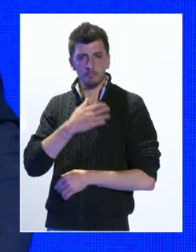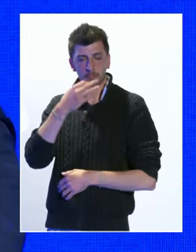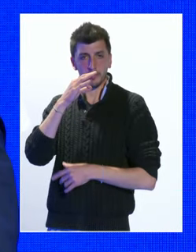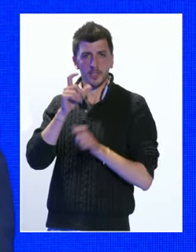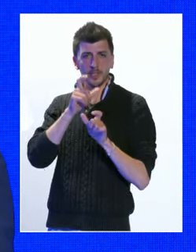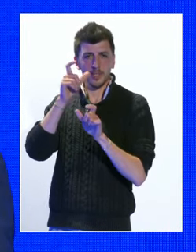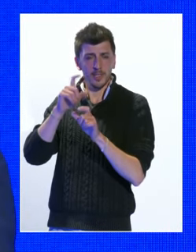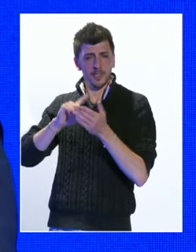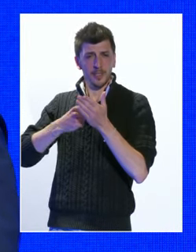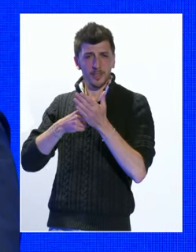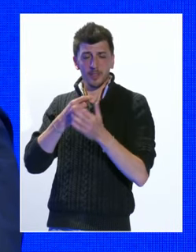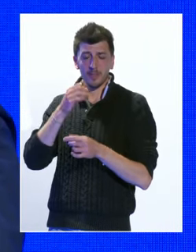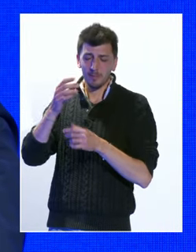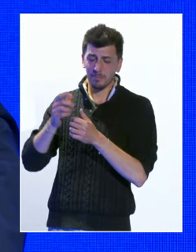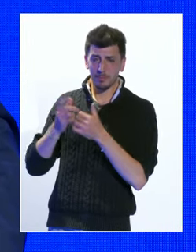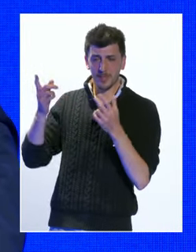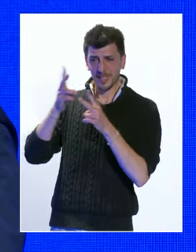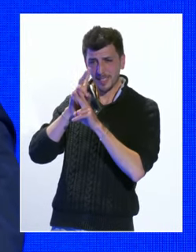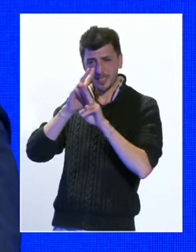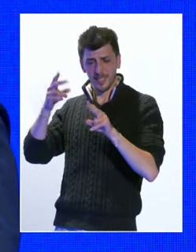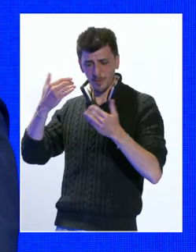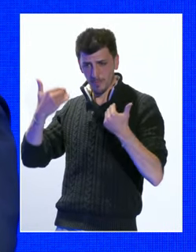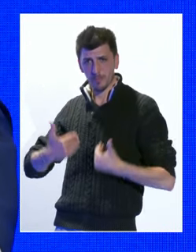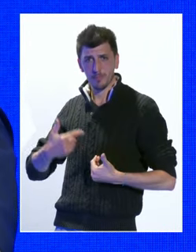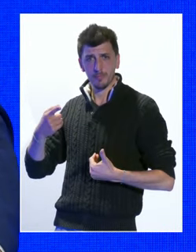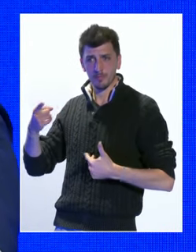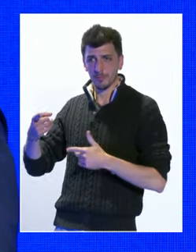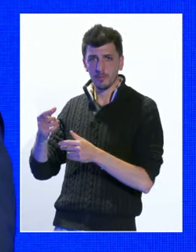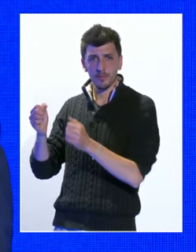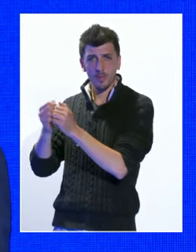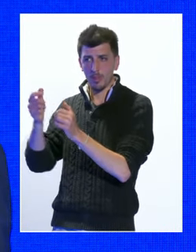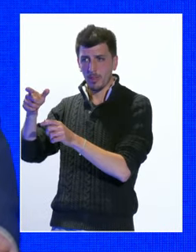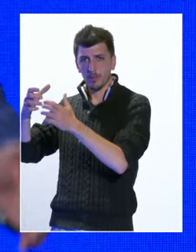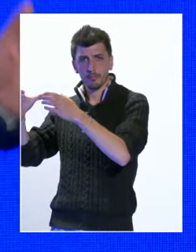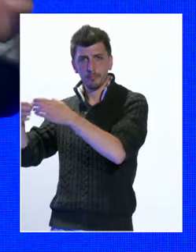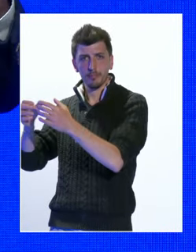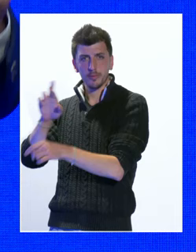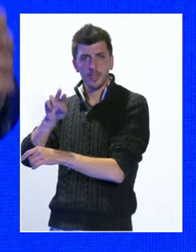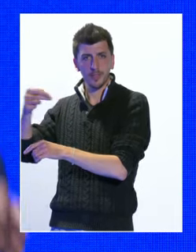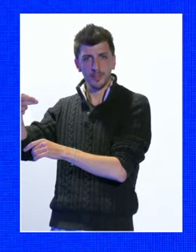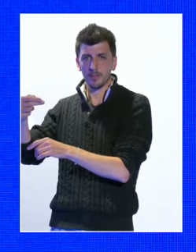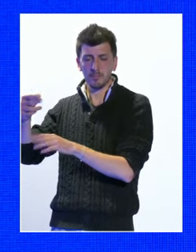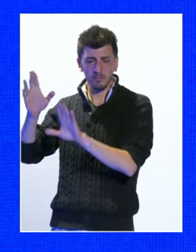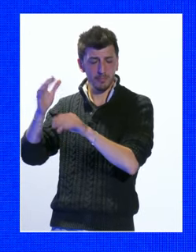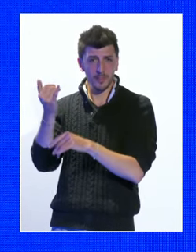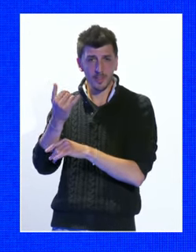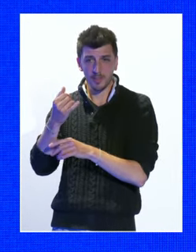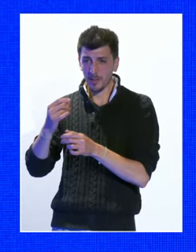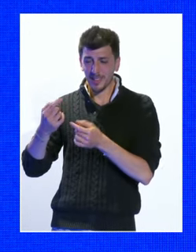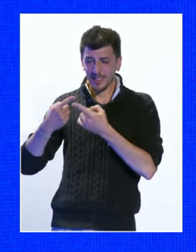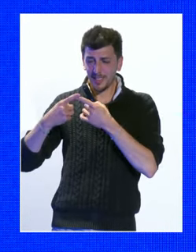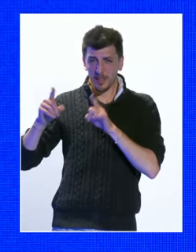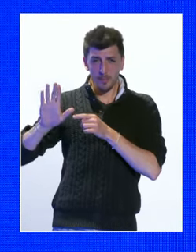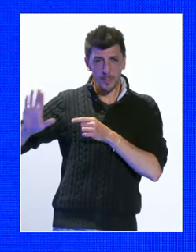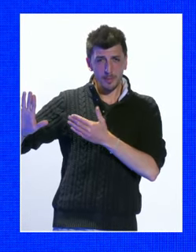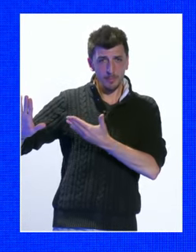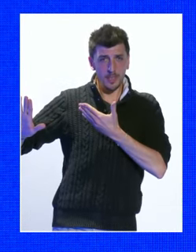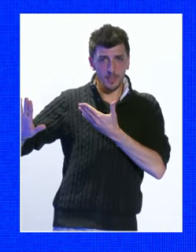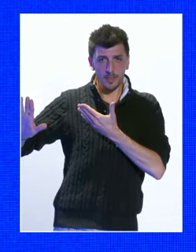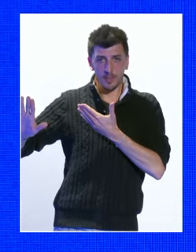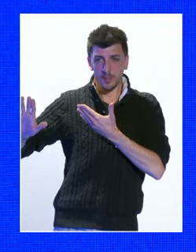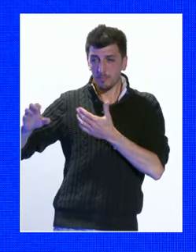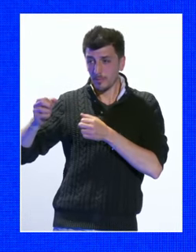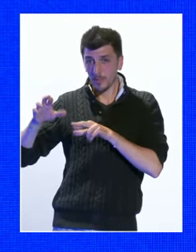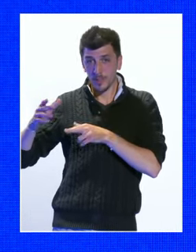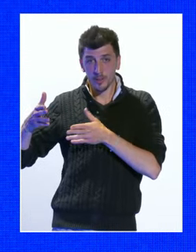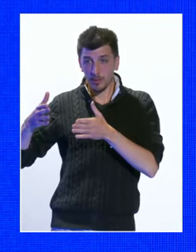qu'il n'avait rien en commun avec le Rassemblement national et qu'au contraire, on le trouverait toujours sur le chemin de